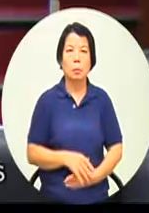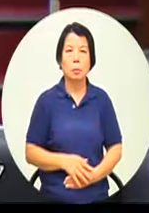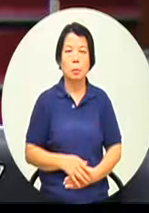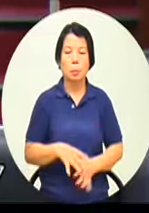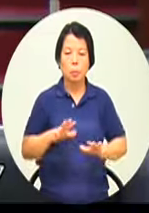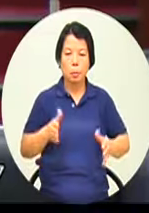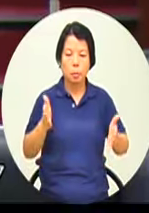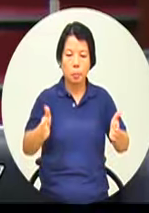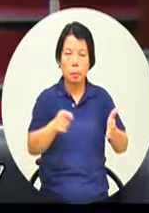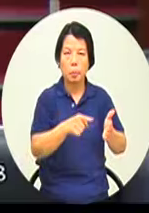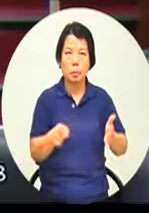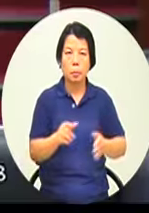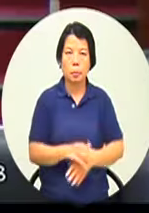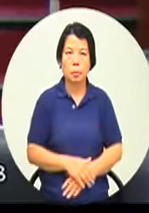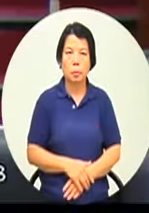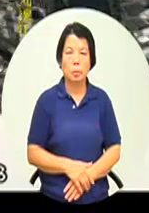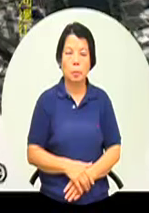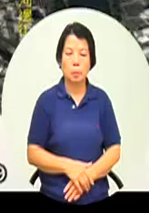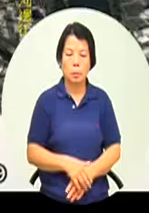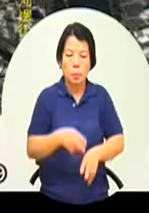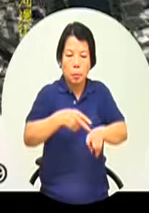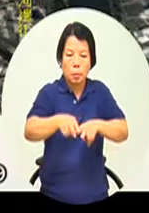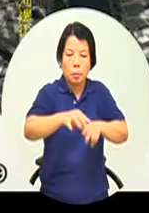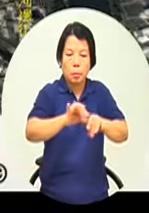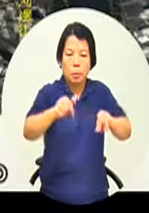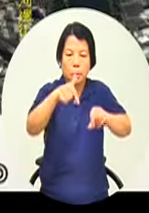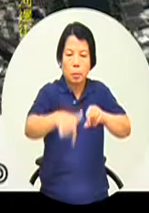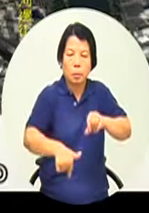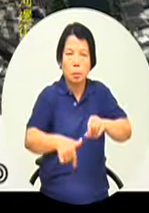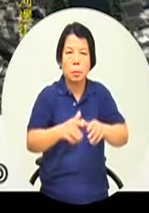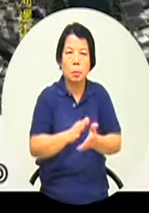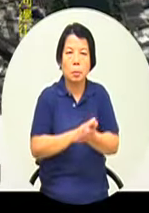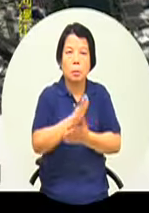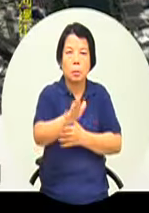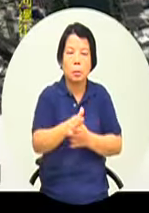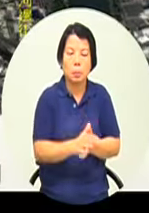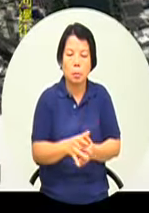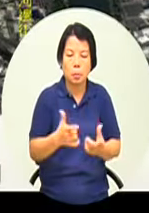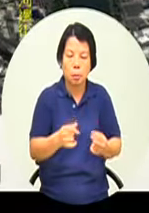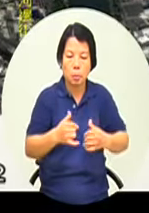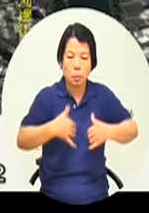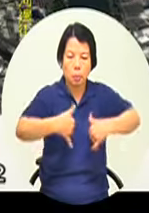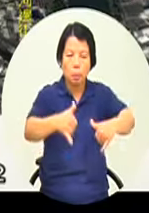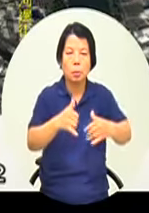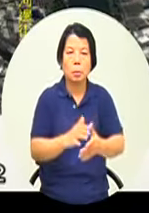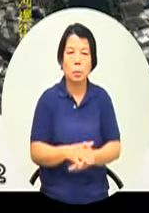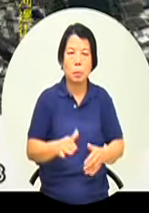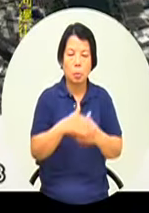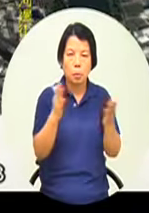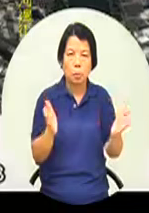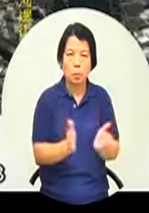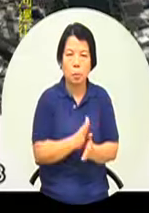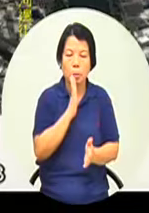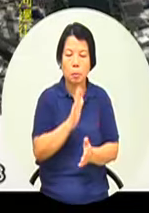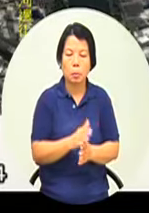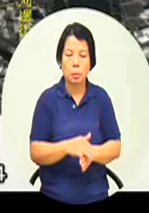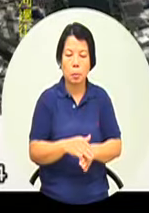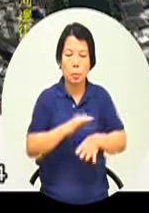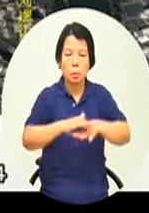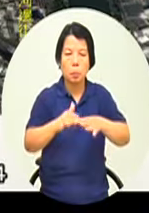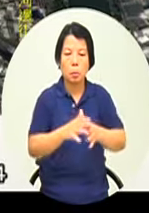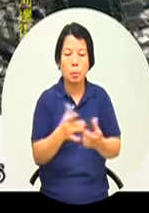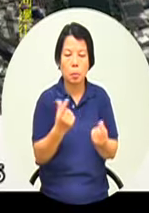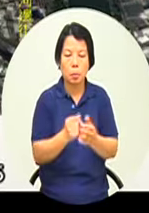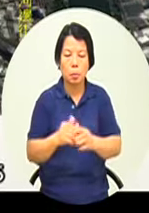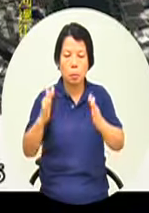这一段是铁路地下化，它未来的廊道现在已经整个把不管是抵触户